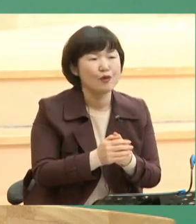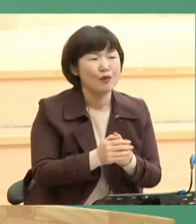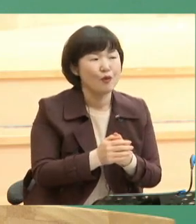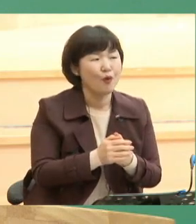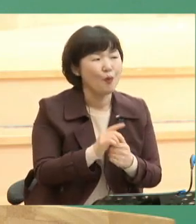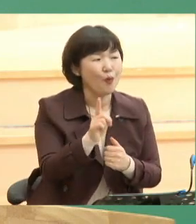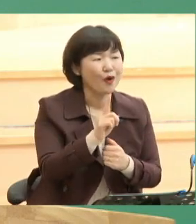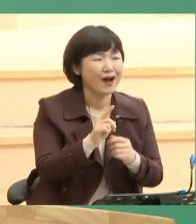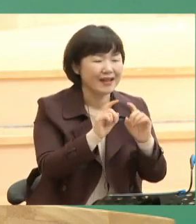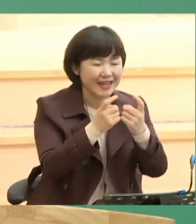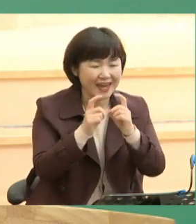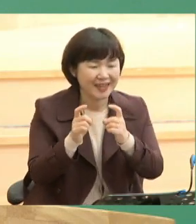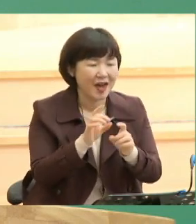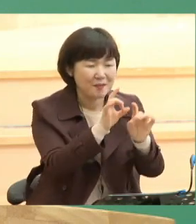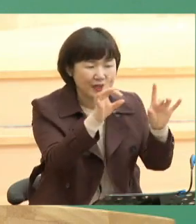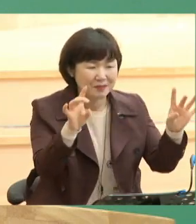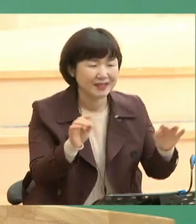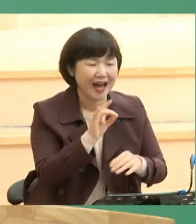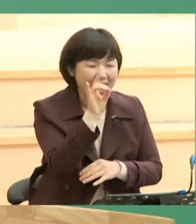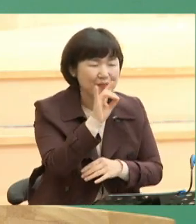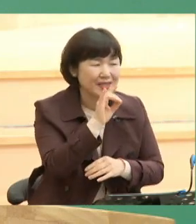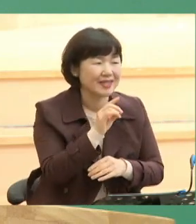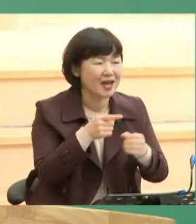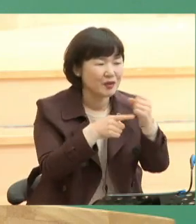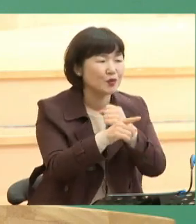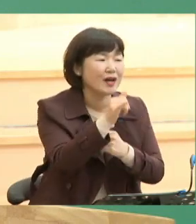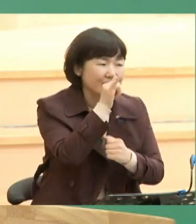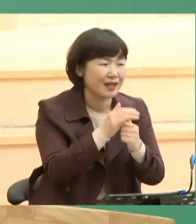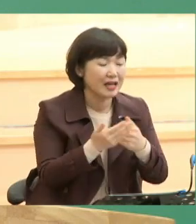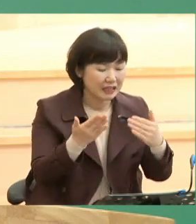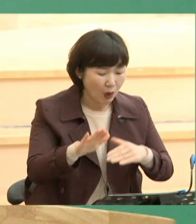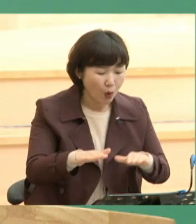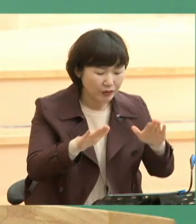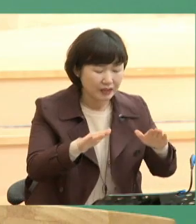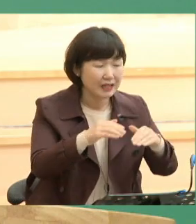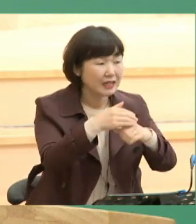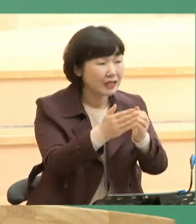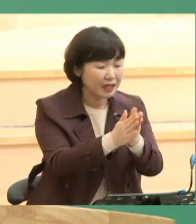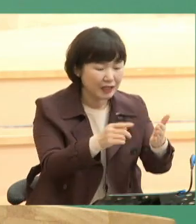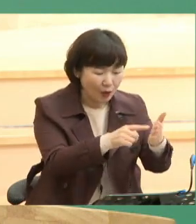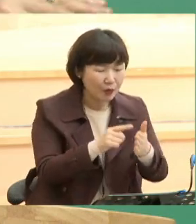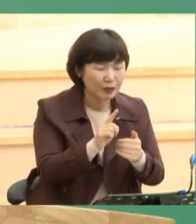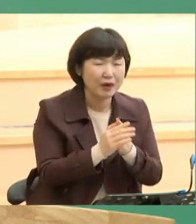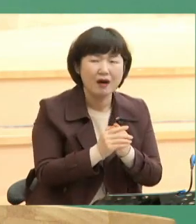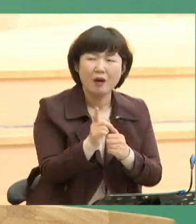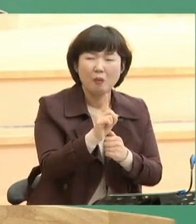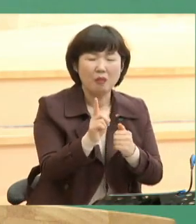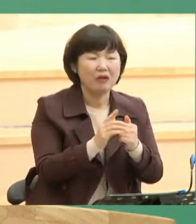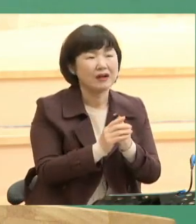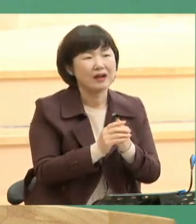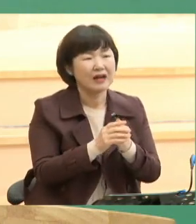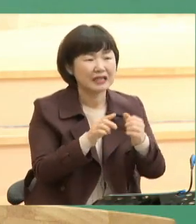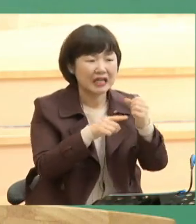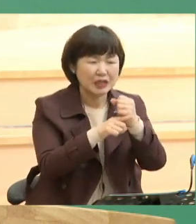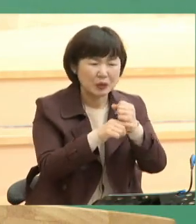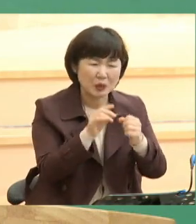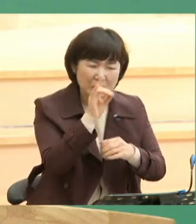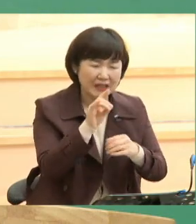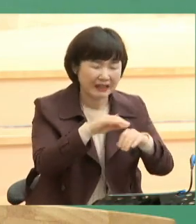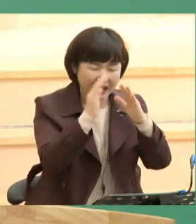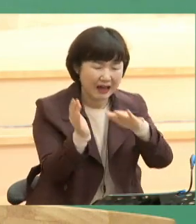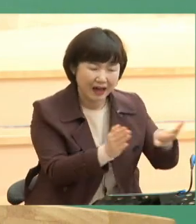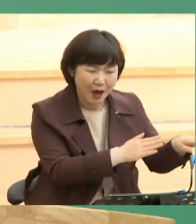명분을 쌓여 근데 오늘 본문은 보면 뭐냐 싸움과 다툼 그럴 3명 볼을 닦아 디비고 속으로 들어가 보면